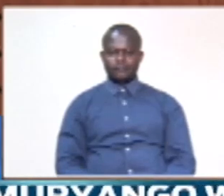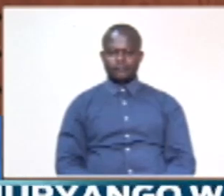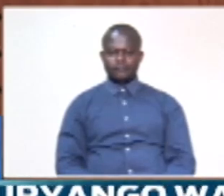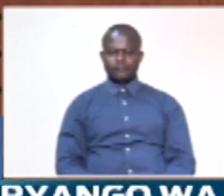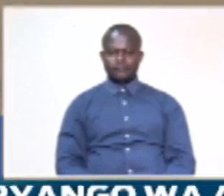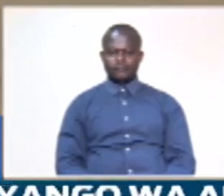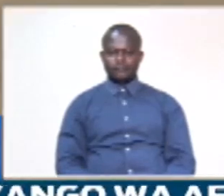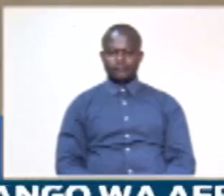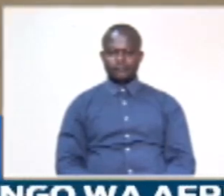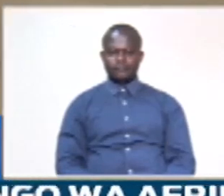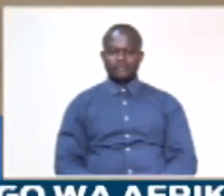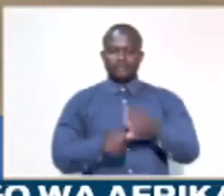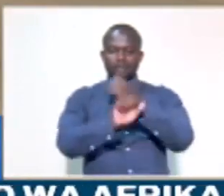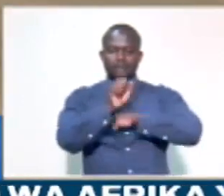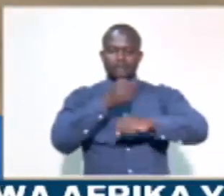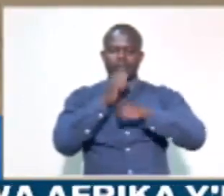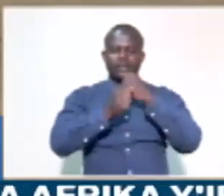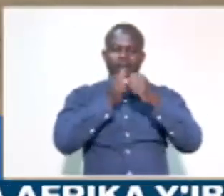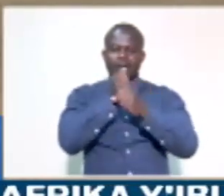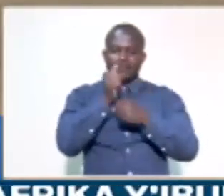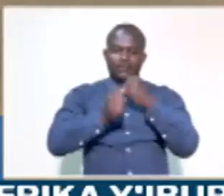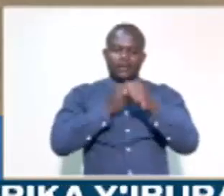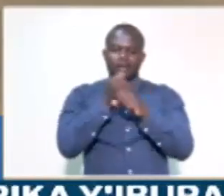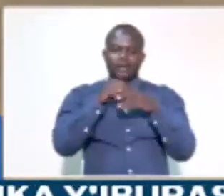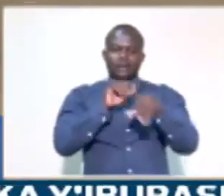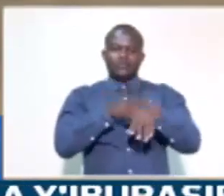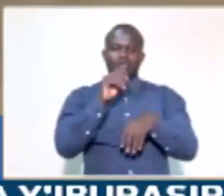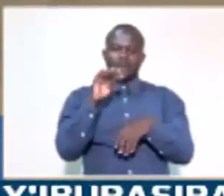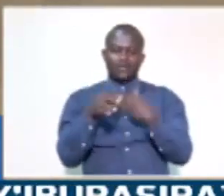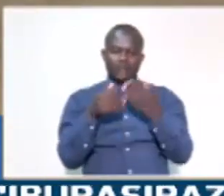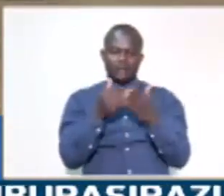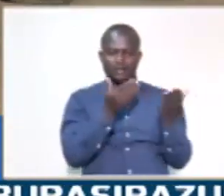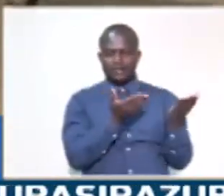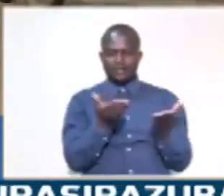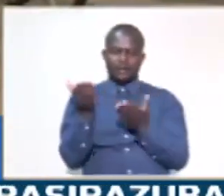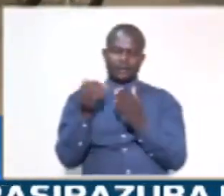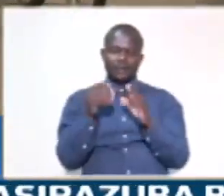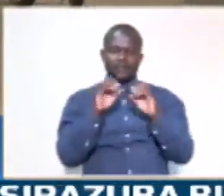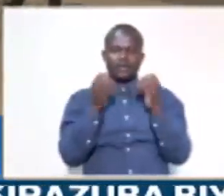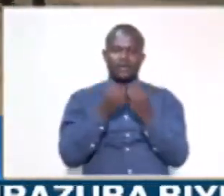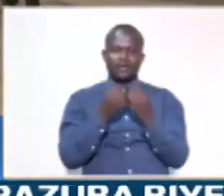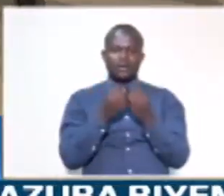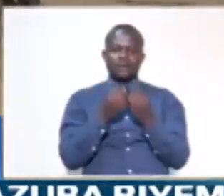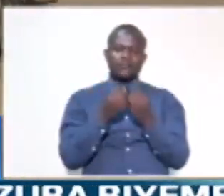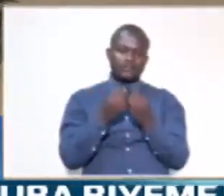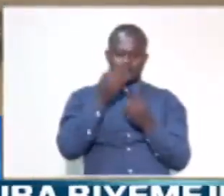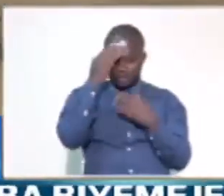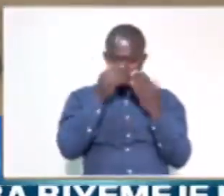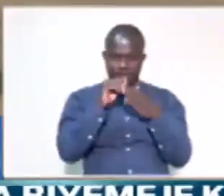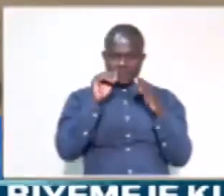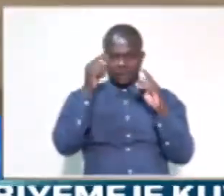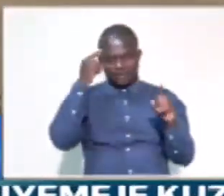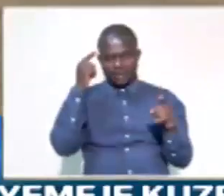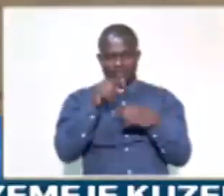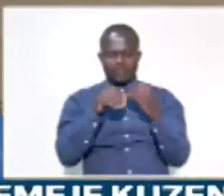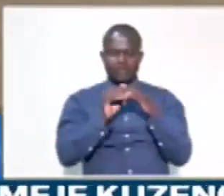are riding. Ni igikorwa ngaruka mwaka cyo kunyonga amagare kibaye ku nshuro ya 4 kikaba cyaritiriwe umuryango wa Afurika y'Iburasirazuba Tour DRC bitewe n'uko kigamije